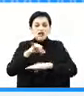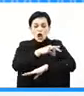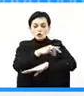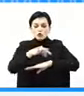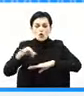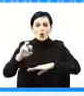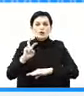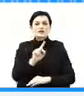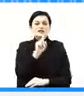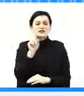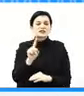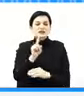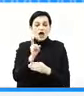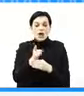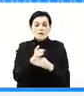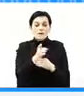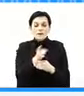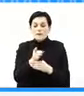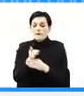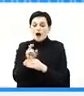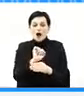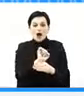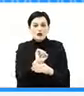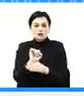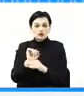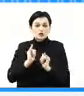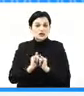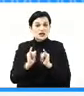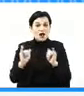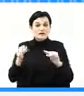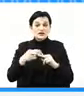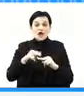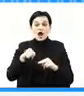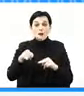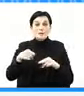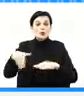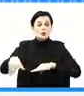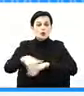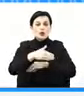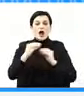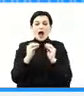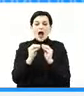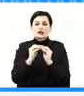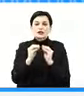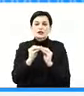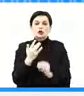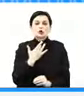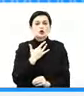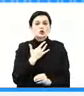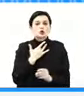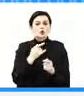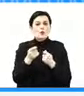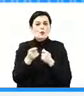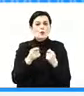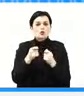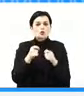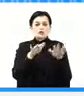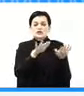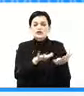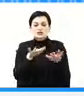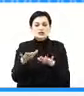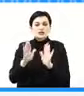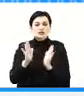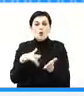საავტობუსო პარკირების დანერგვა და გავრცელება. აღნიშნულ გამზირებზე 10 მუნიციპალური პავილიონი განთავსდება,